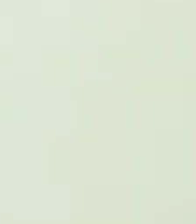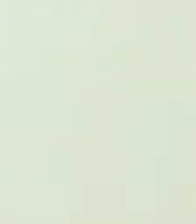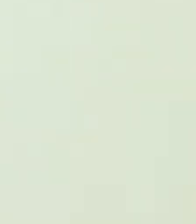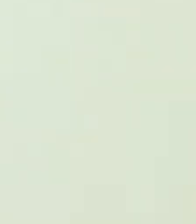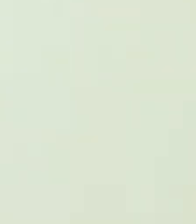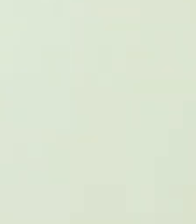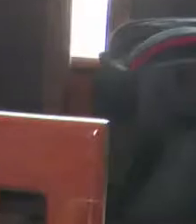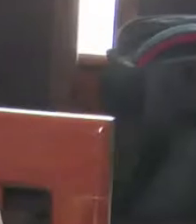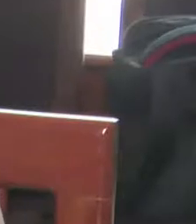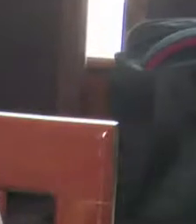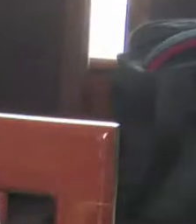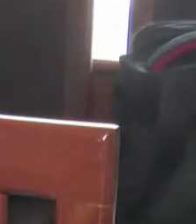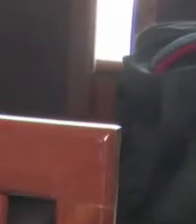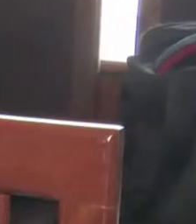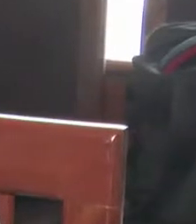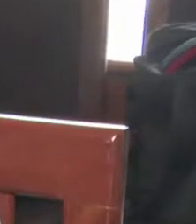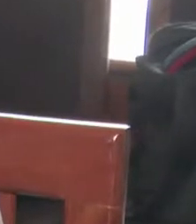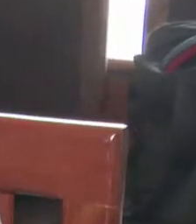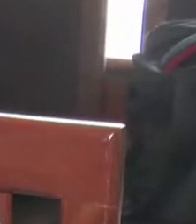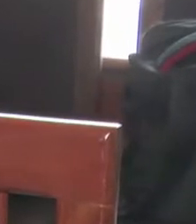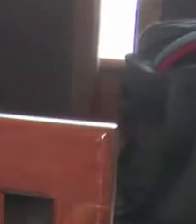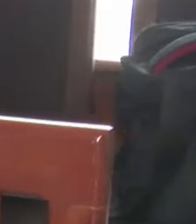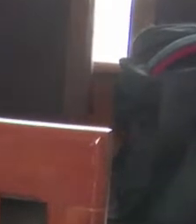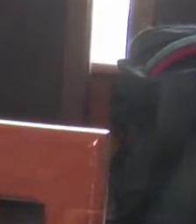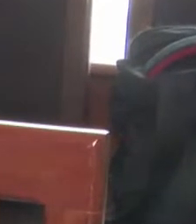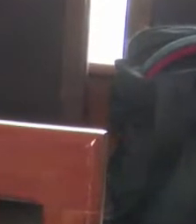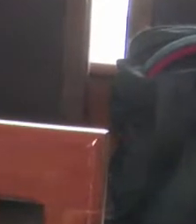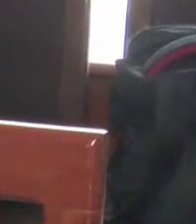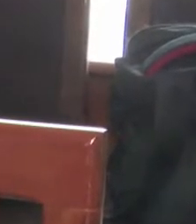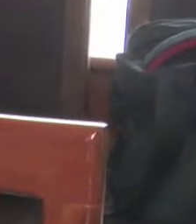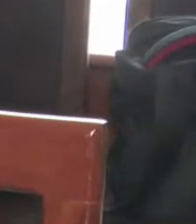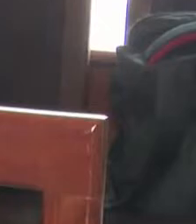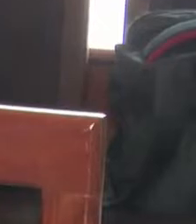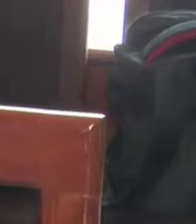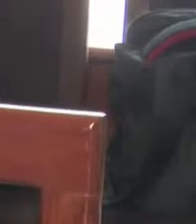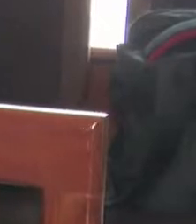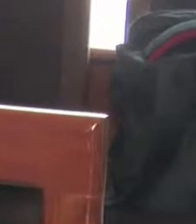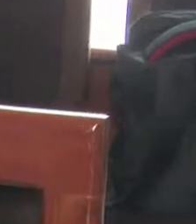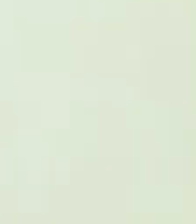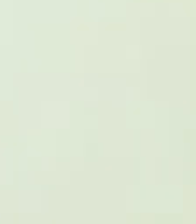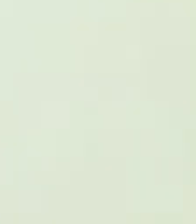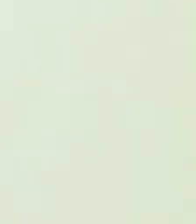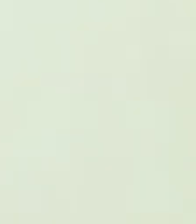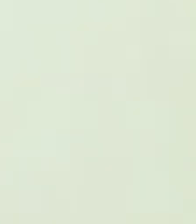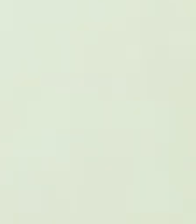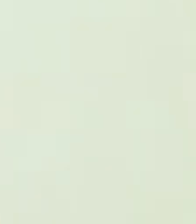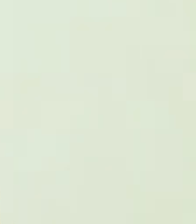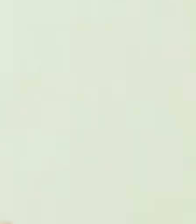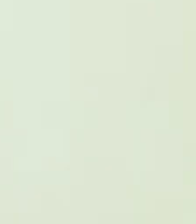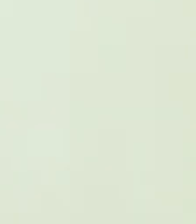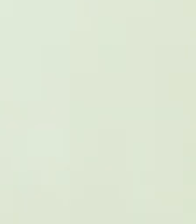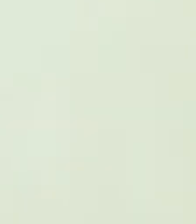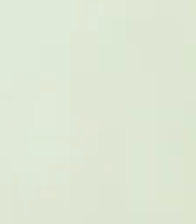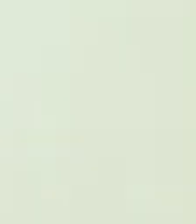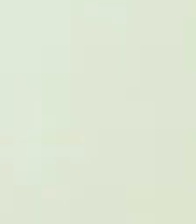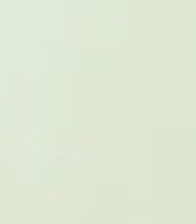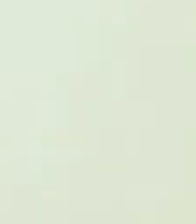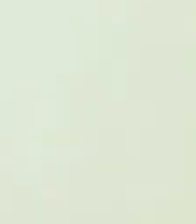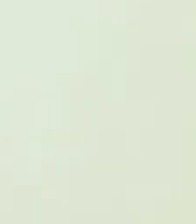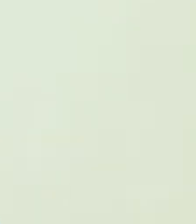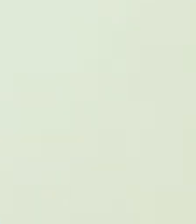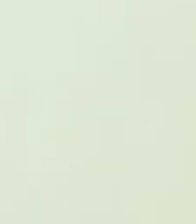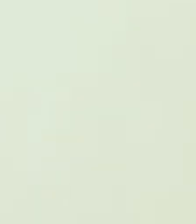Atlantique Assurance, pour leur soutien, leur accompagnement. Grâce à elle et grâce à